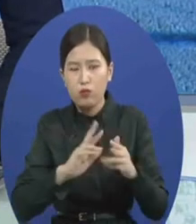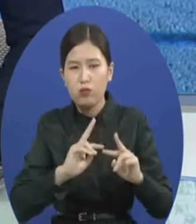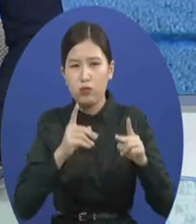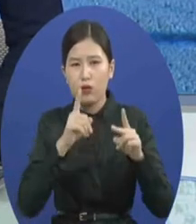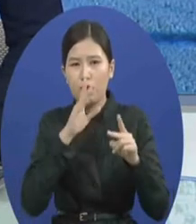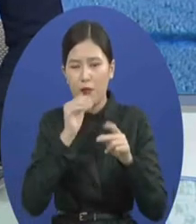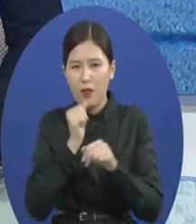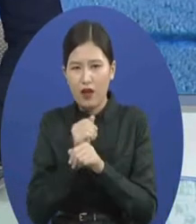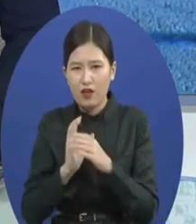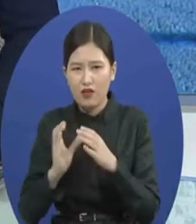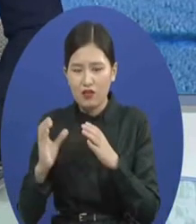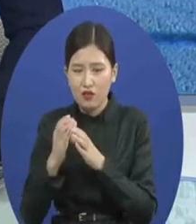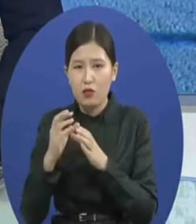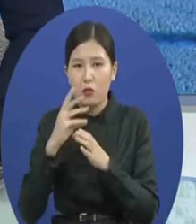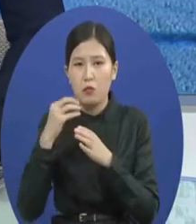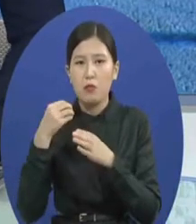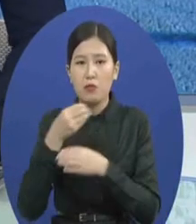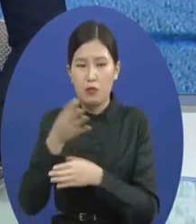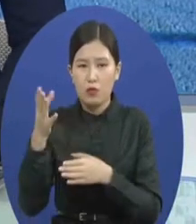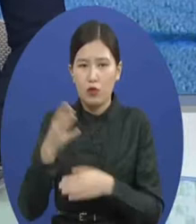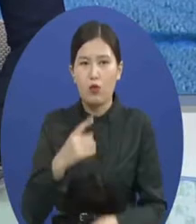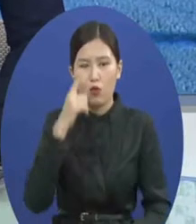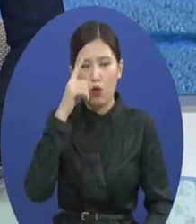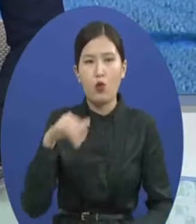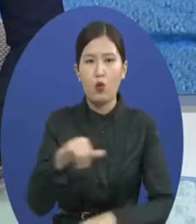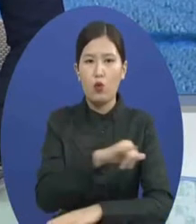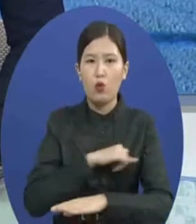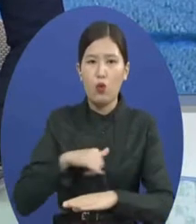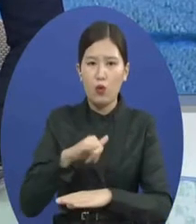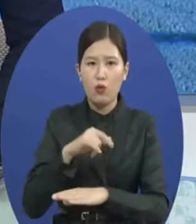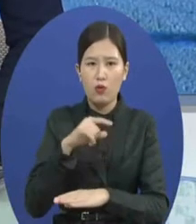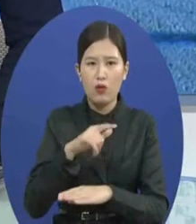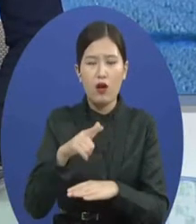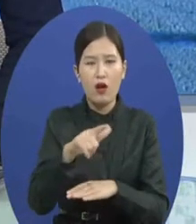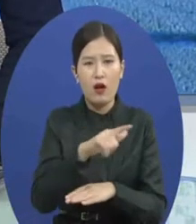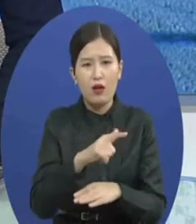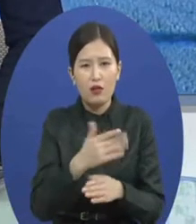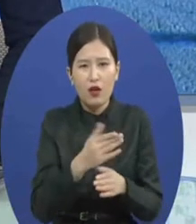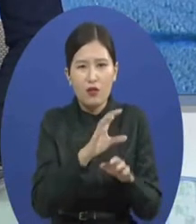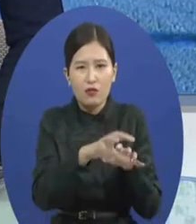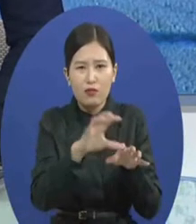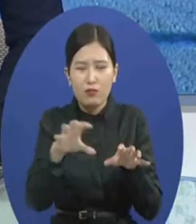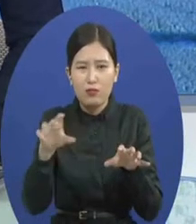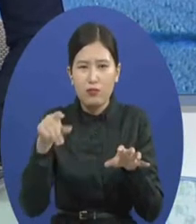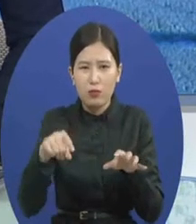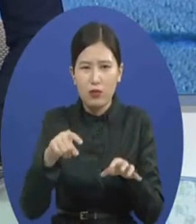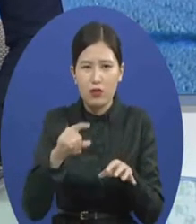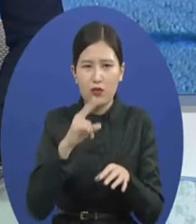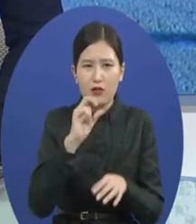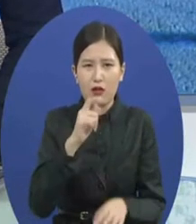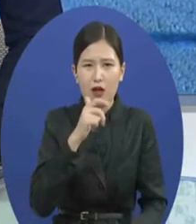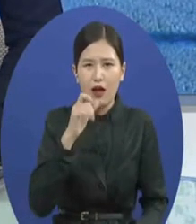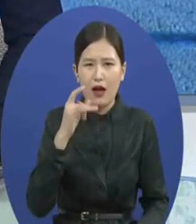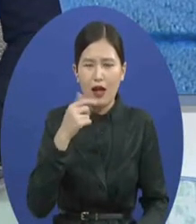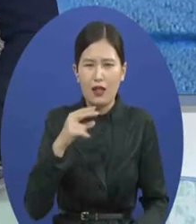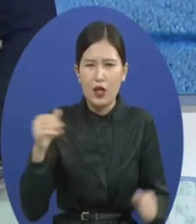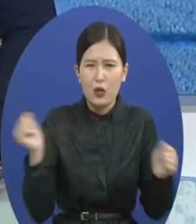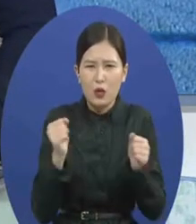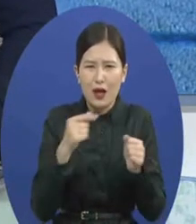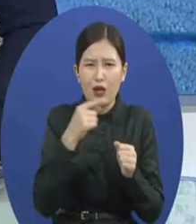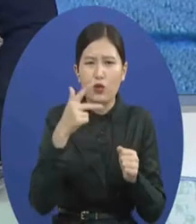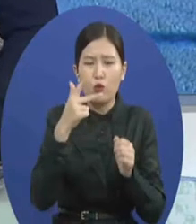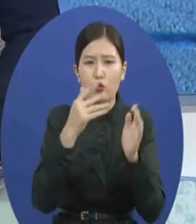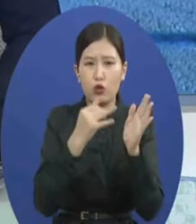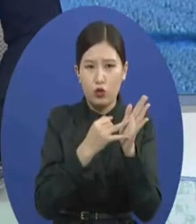болсноо мэдгэцээ. За манай орны зарим нутгаар цаг агаар эрс хүүтэрч өдөртөө хасах 37 хэм хүрсэн бол олон